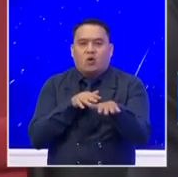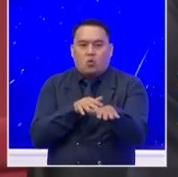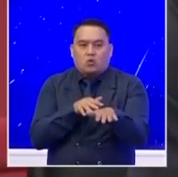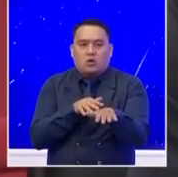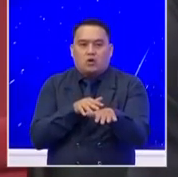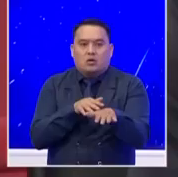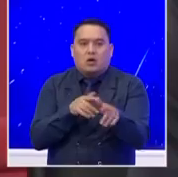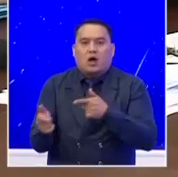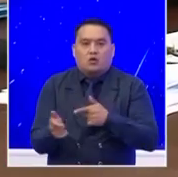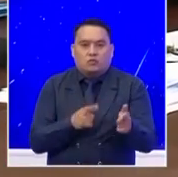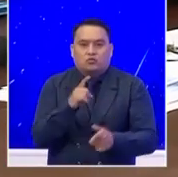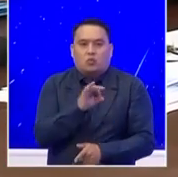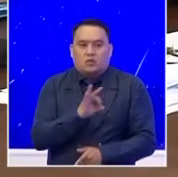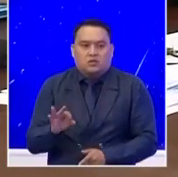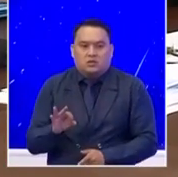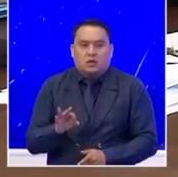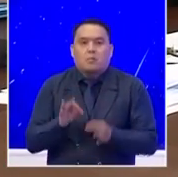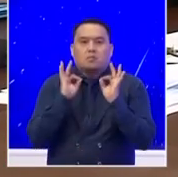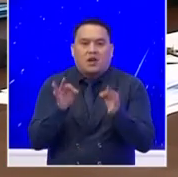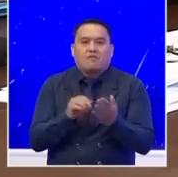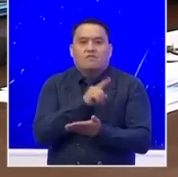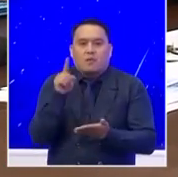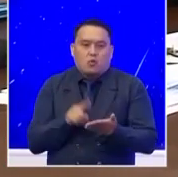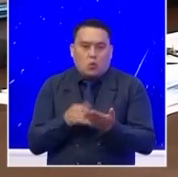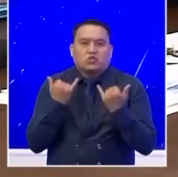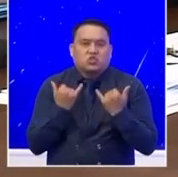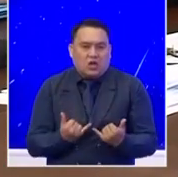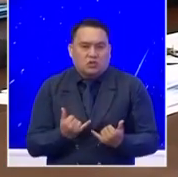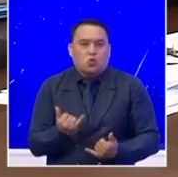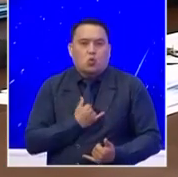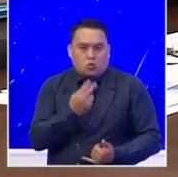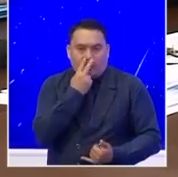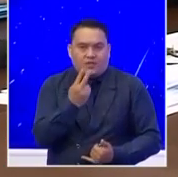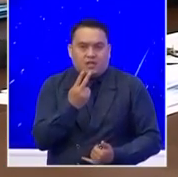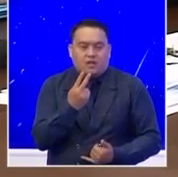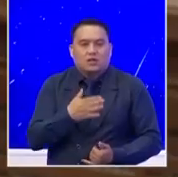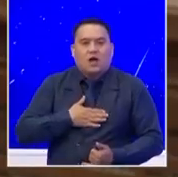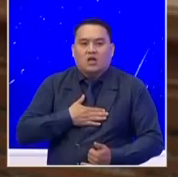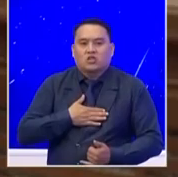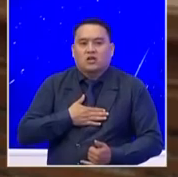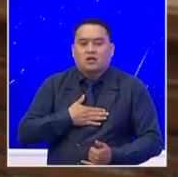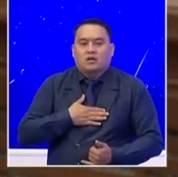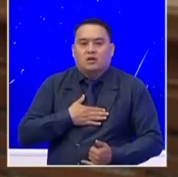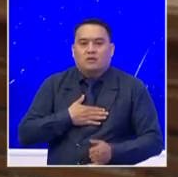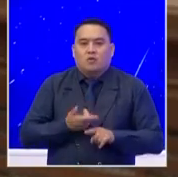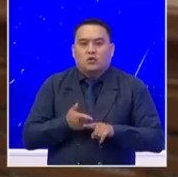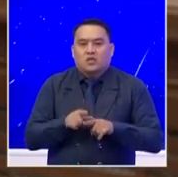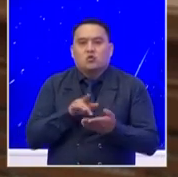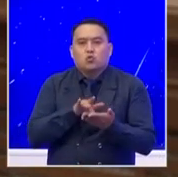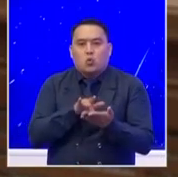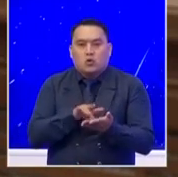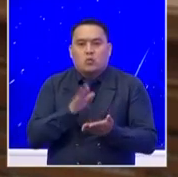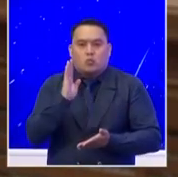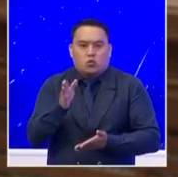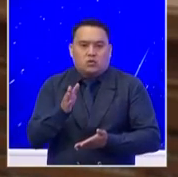чтобы была готовность. Это правильный вопрос. Сейчас увидите, наш внутренний вот этот туризм будет